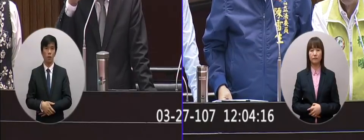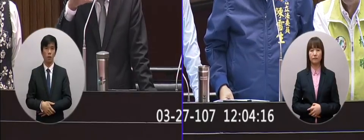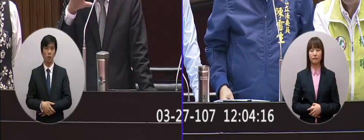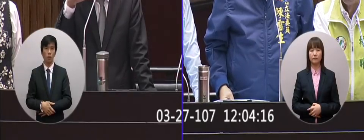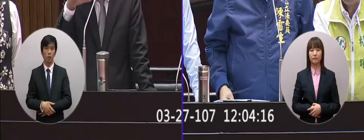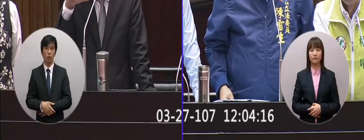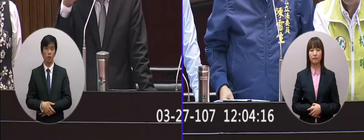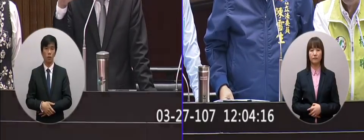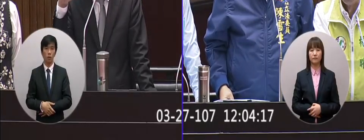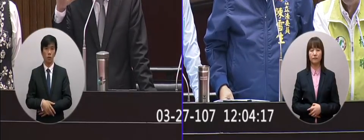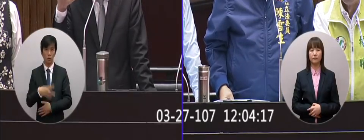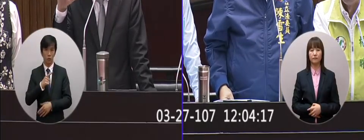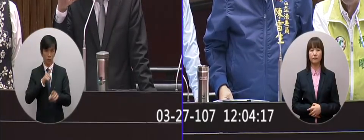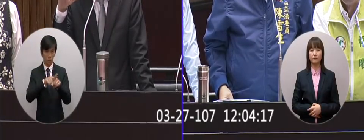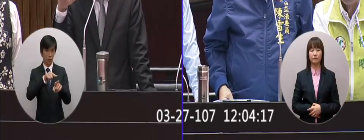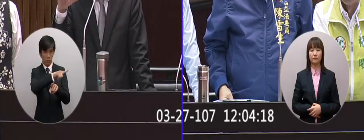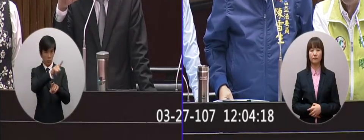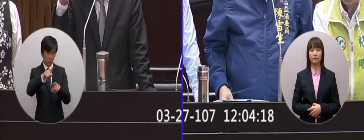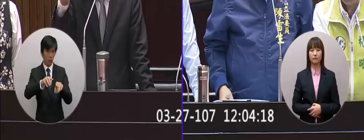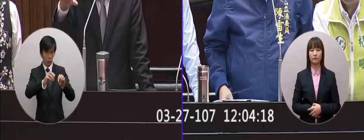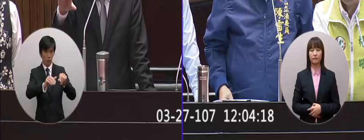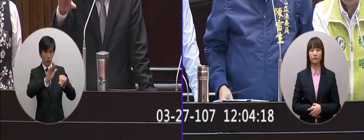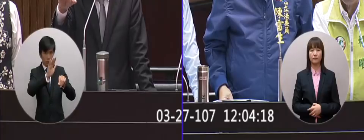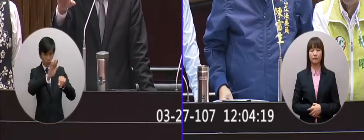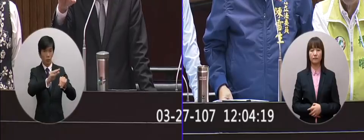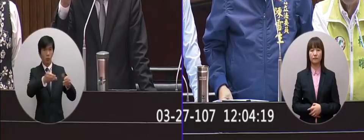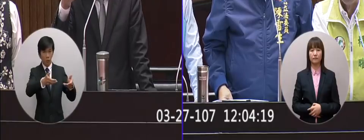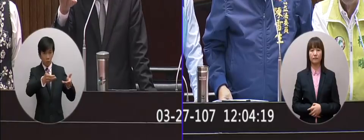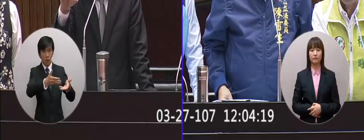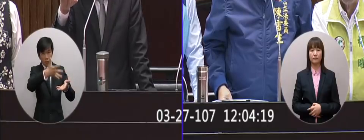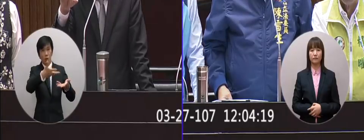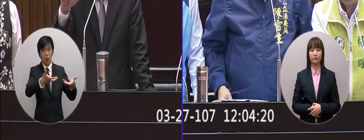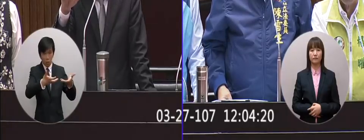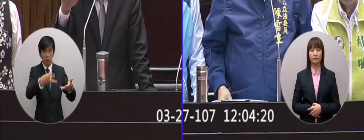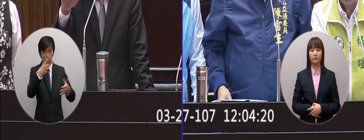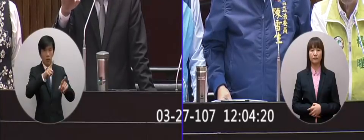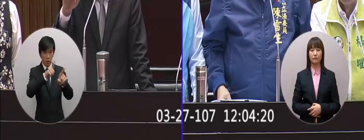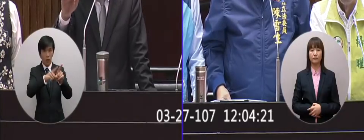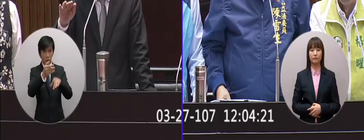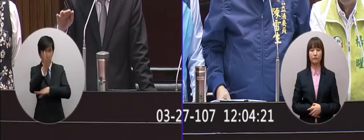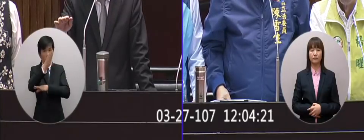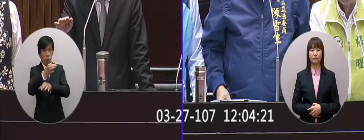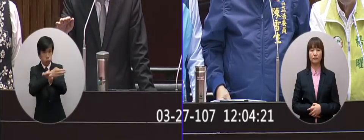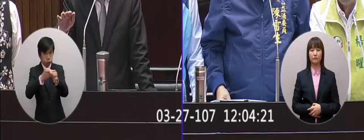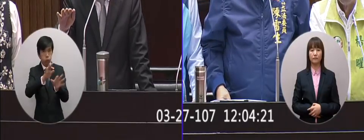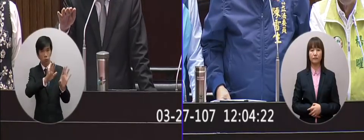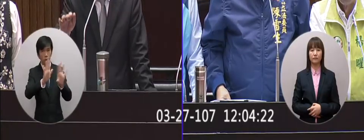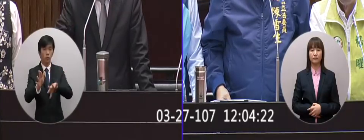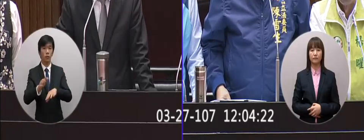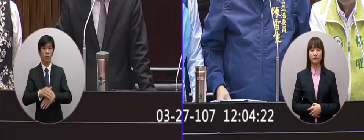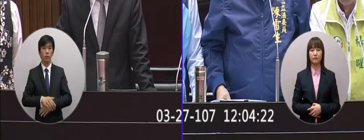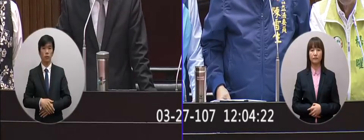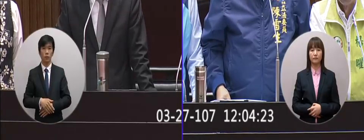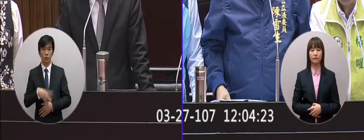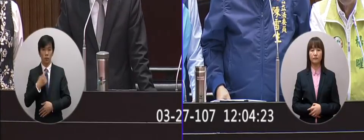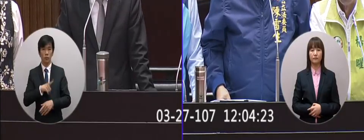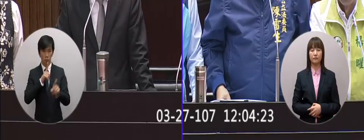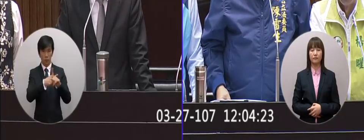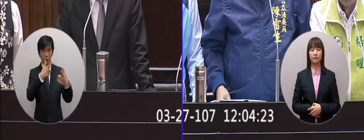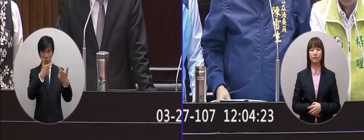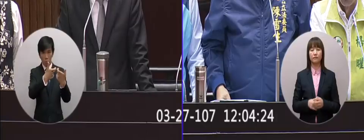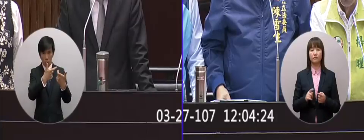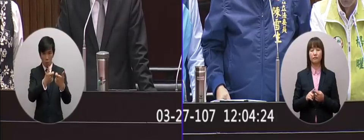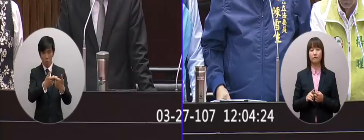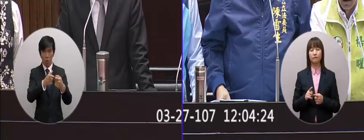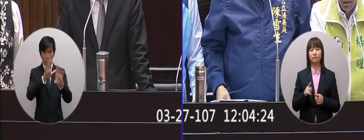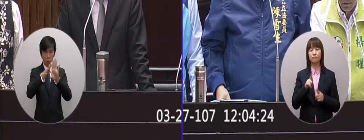据个别的建设。啊、根据你们县市政府的财力、啊、然后来降低你们的配合款。 谢谢